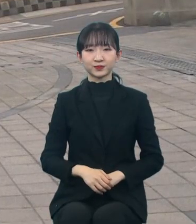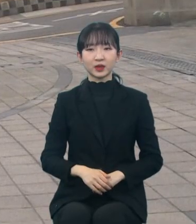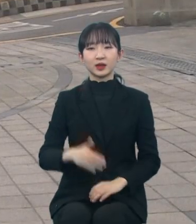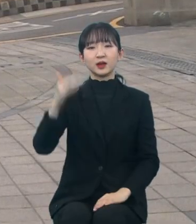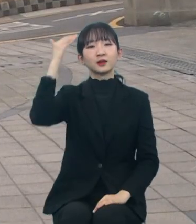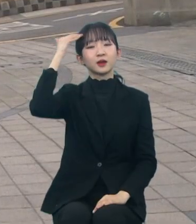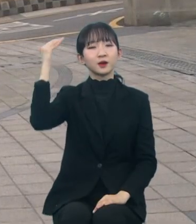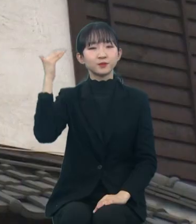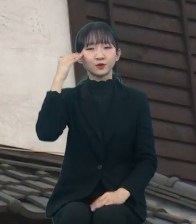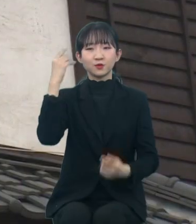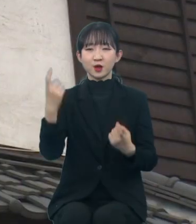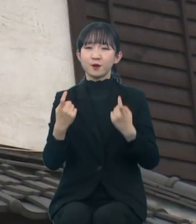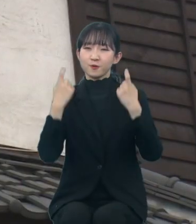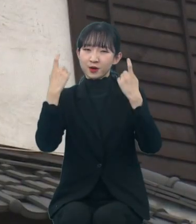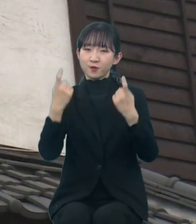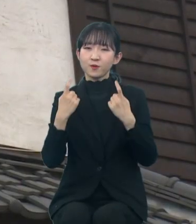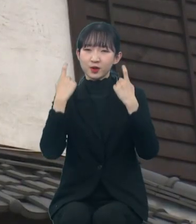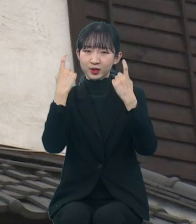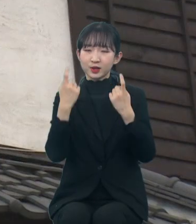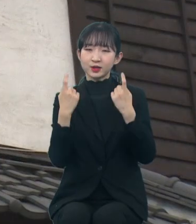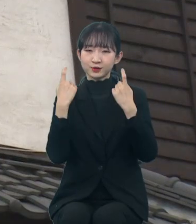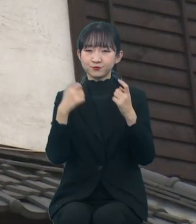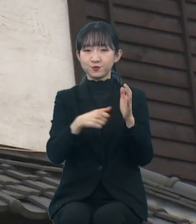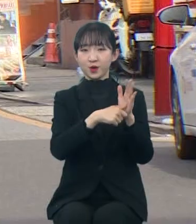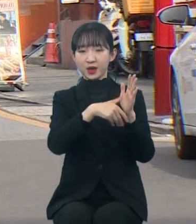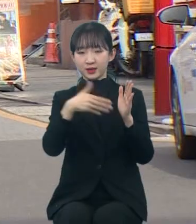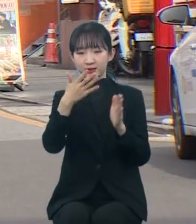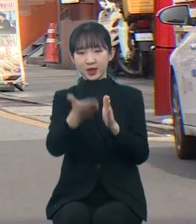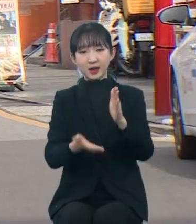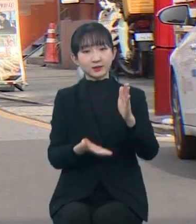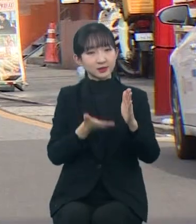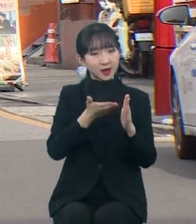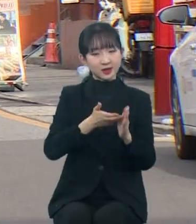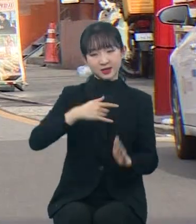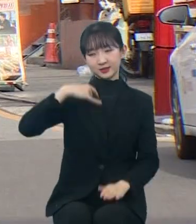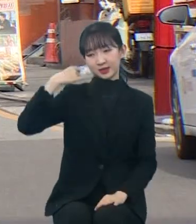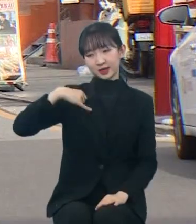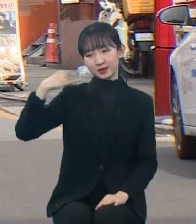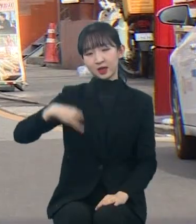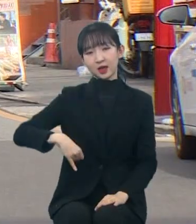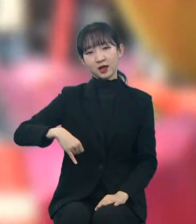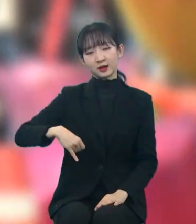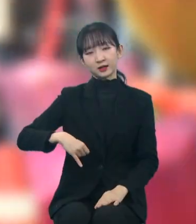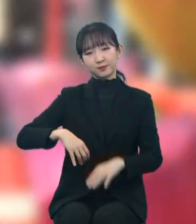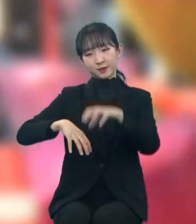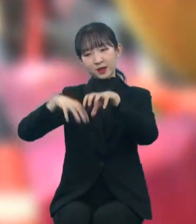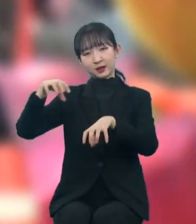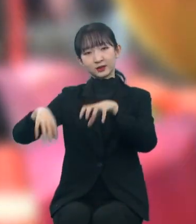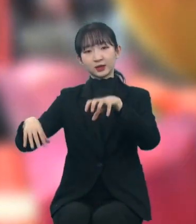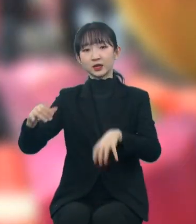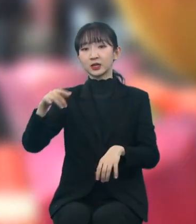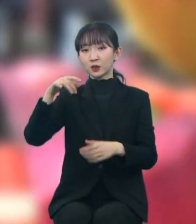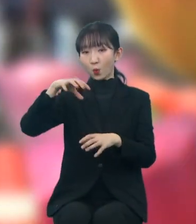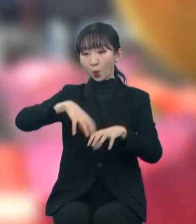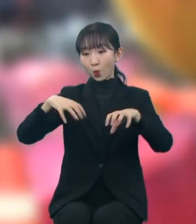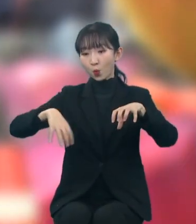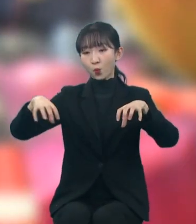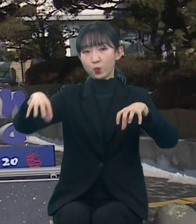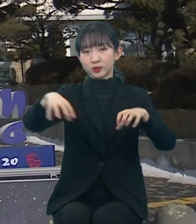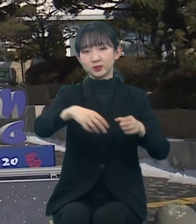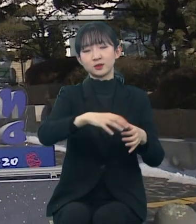대한민국 관광지 백선에 등재한 개항장, 차이나타운 등이 있는 원도심을 잇는 움직임이